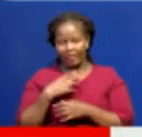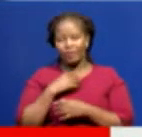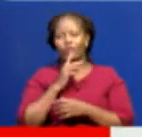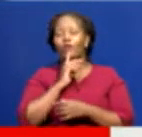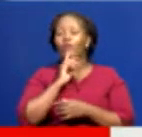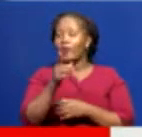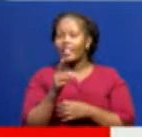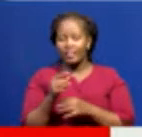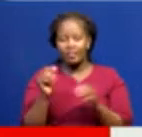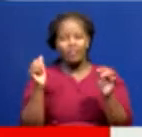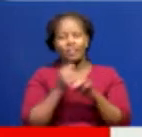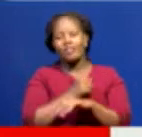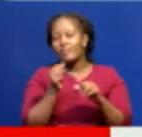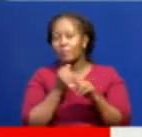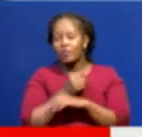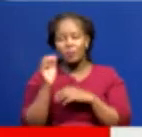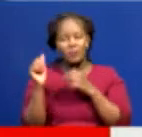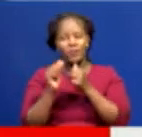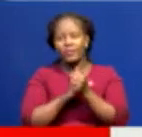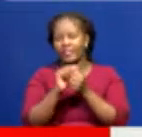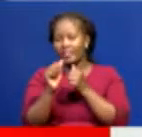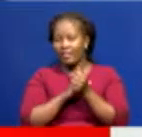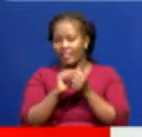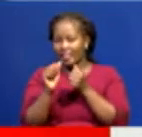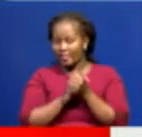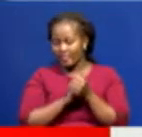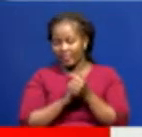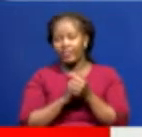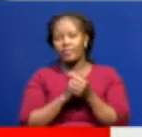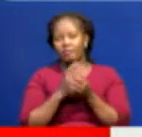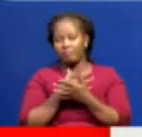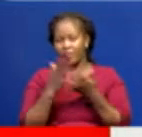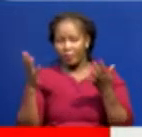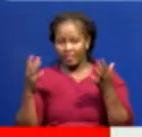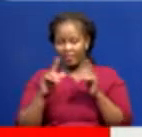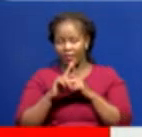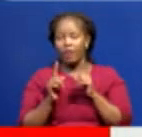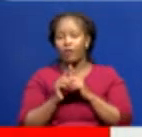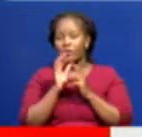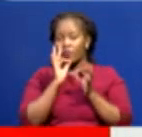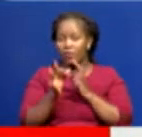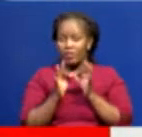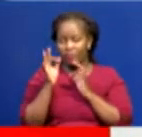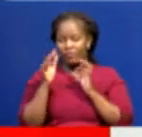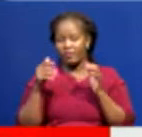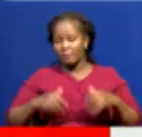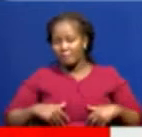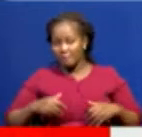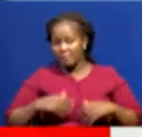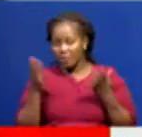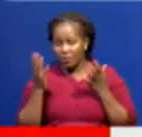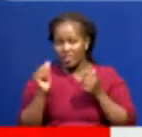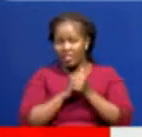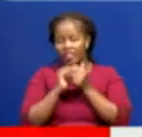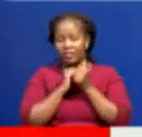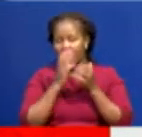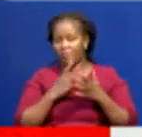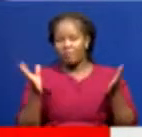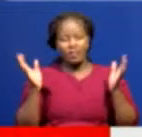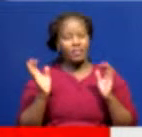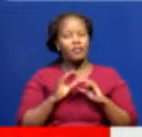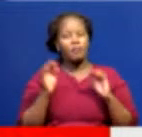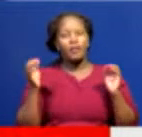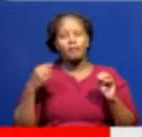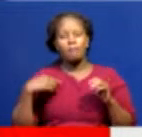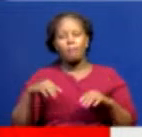nyinyi muharibu mali ya watu ama mtume vijana kwenda kuharibu mali ya wananchi. Haiwezekani. Sisi kama serikali tutahakikisha